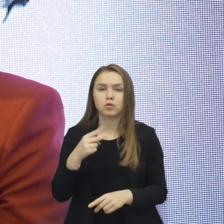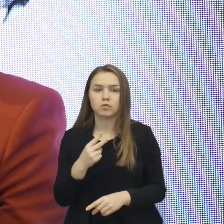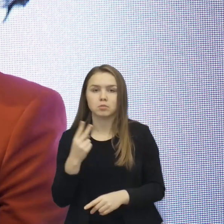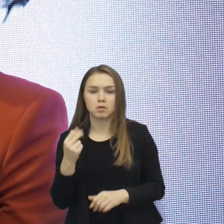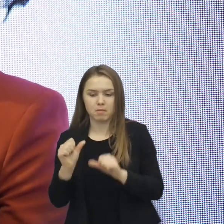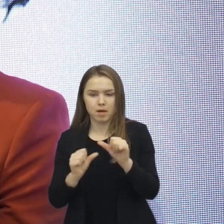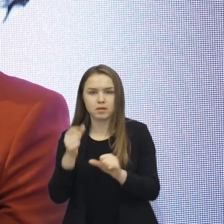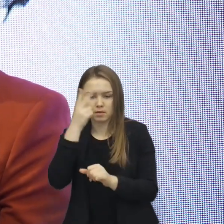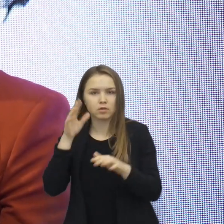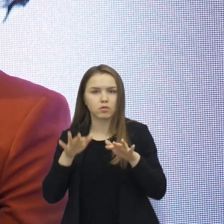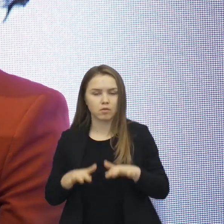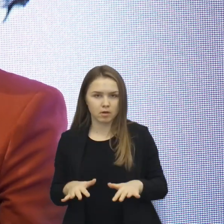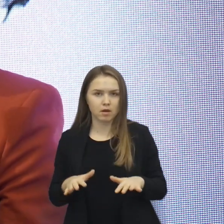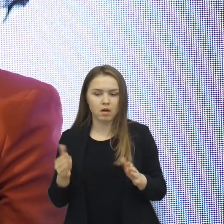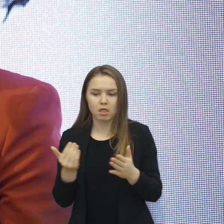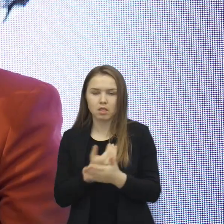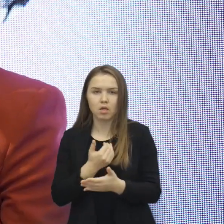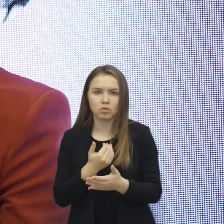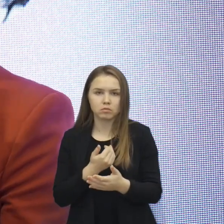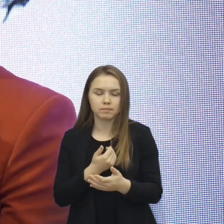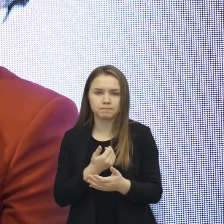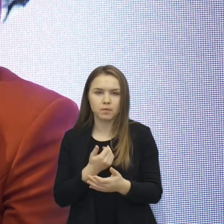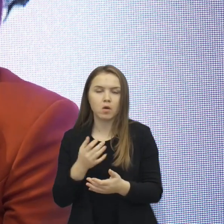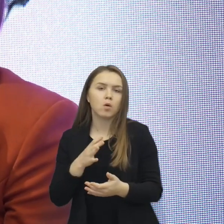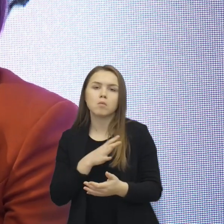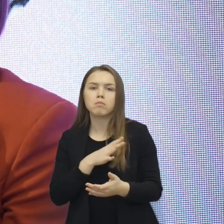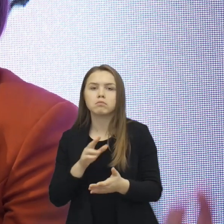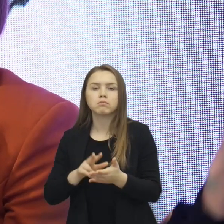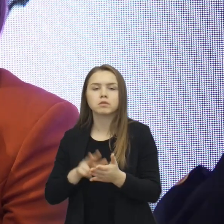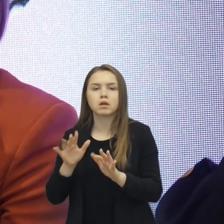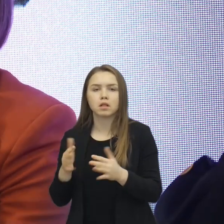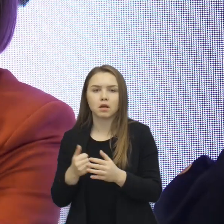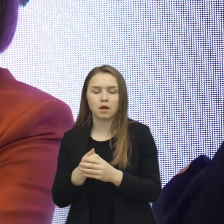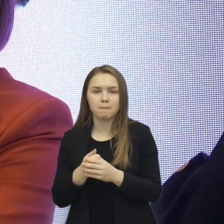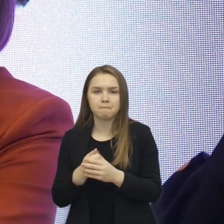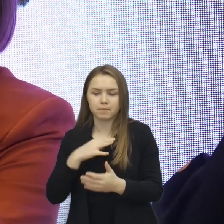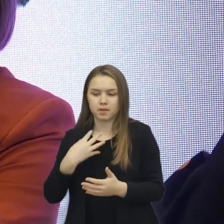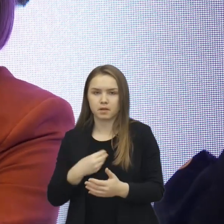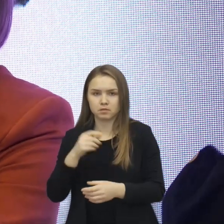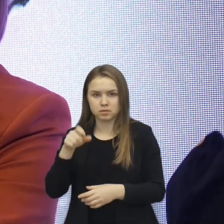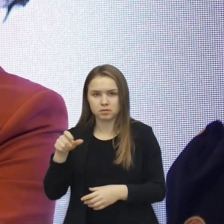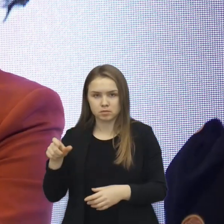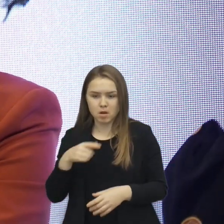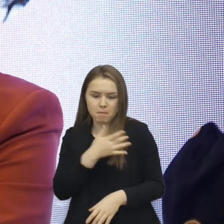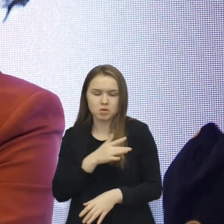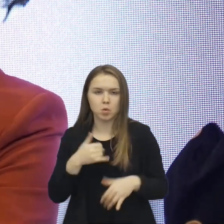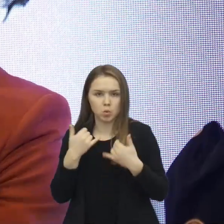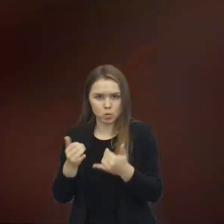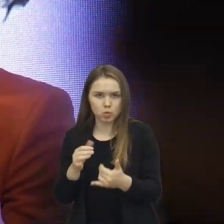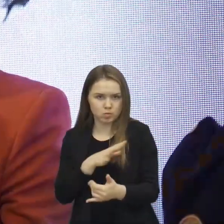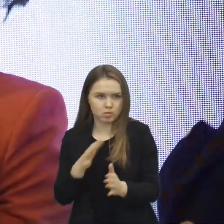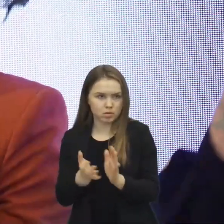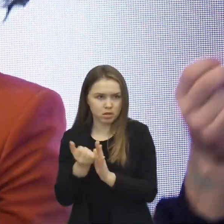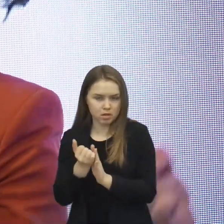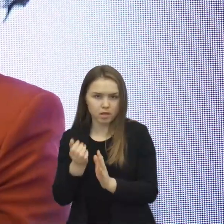Lietuvoje įvesta naujas reguliavimas, leidžiantis trans asmenims gauti tam tikras paslaugas ir trans asmenys apžvalgoje įvardina,